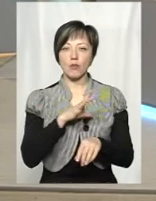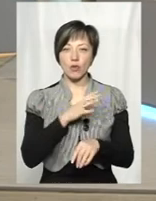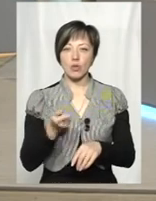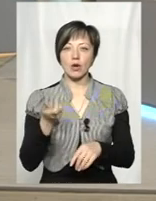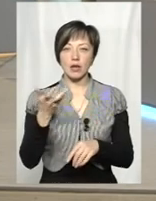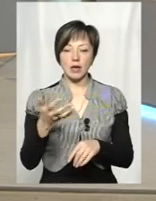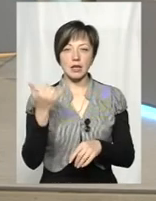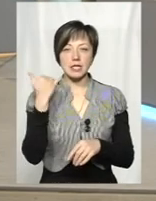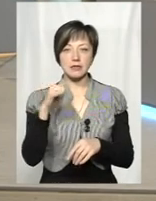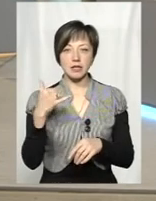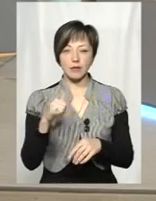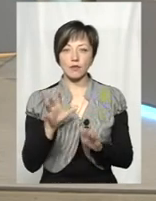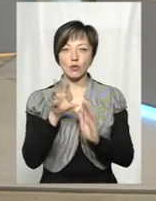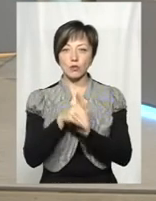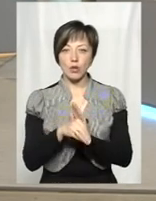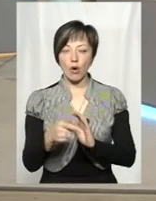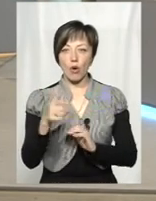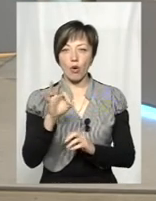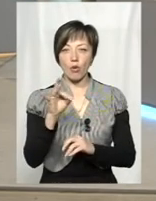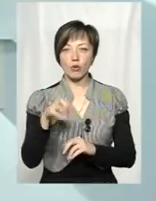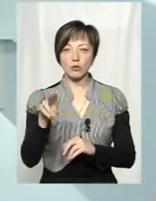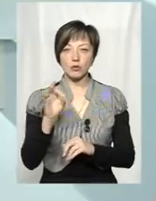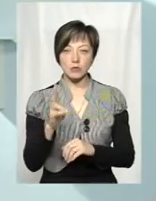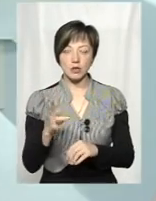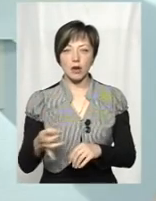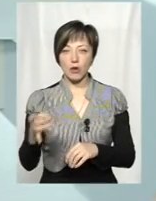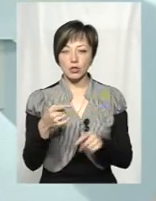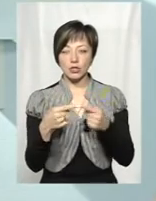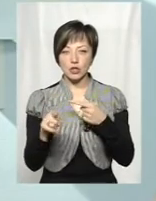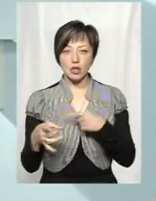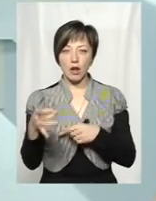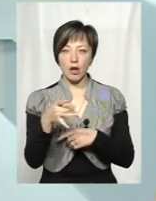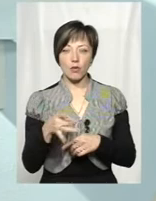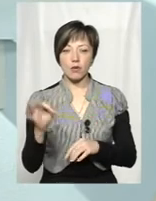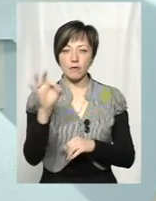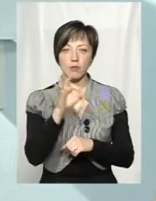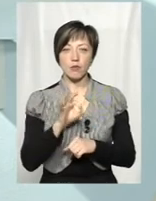дзвінків, в тому числі з Городоцького району і з інших районів щодо